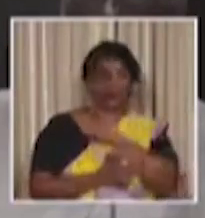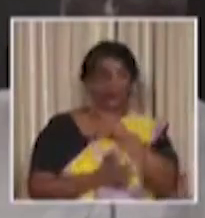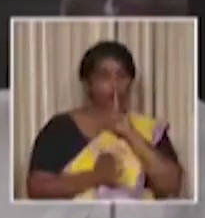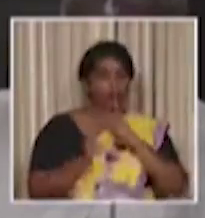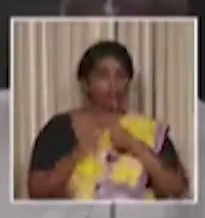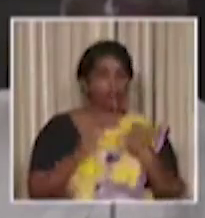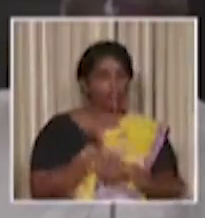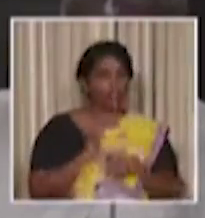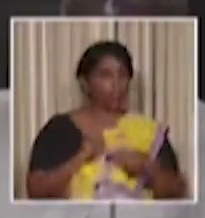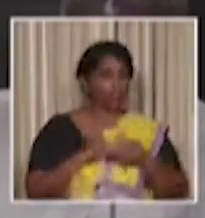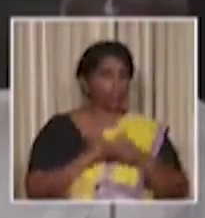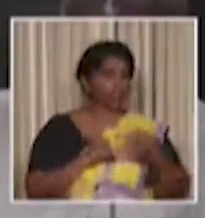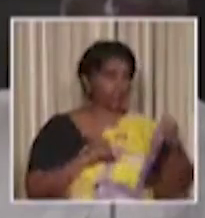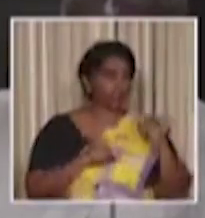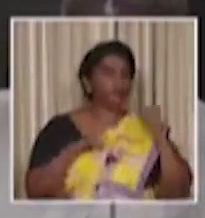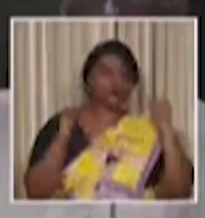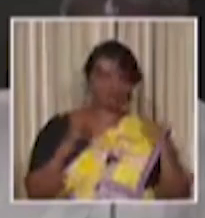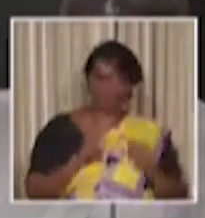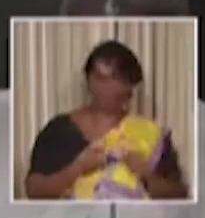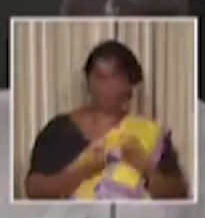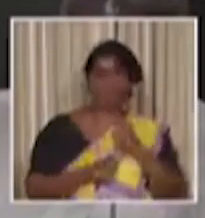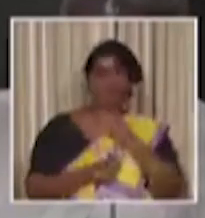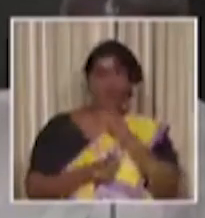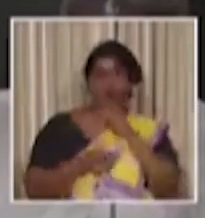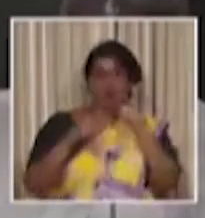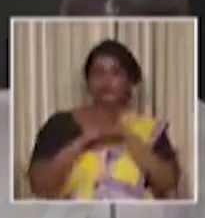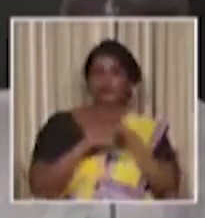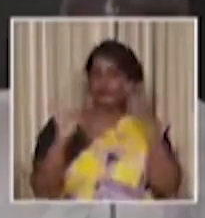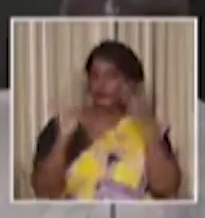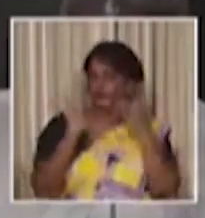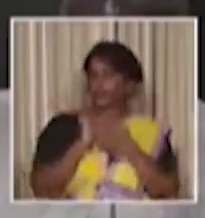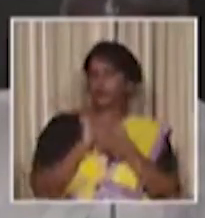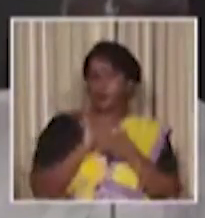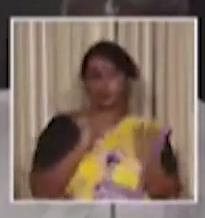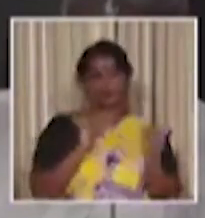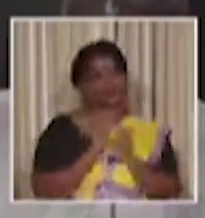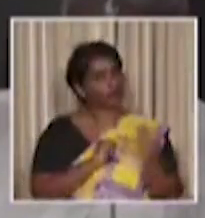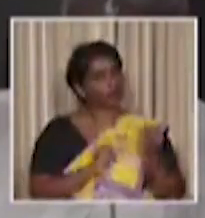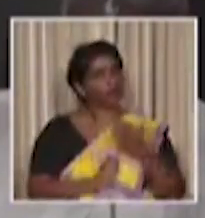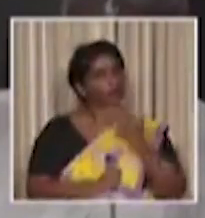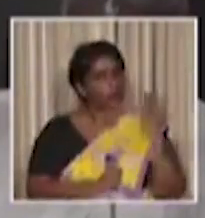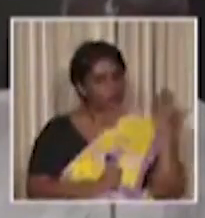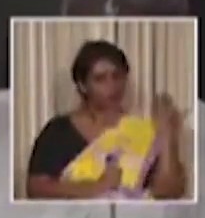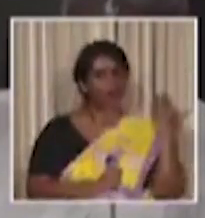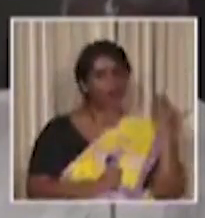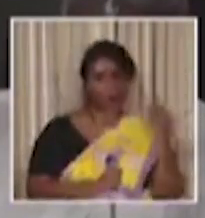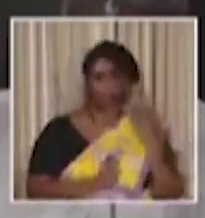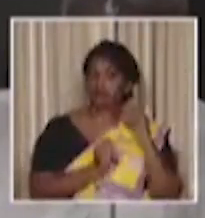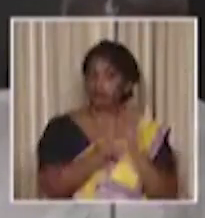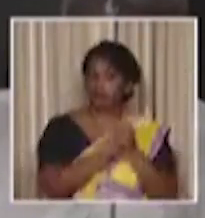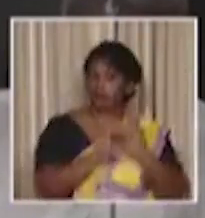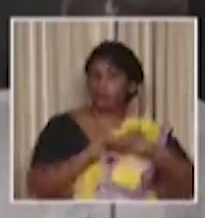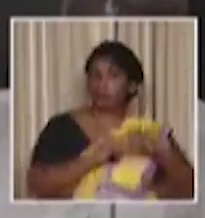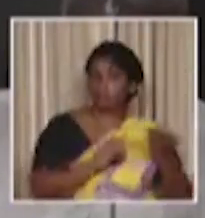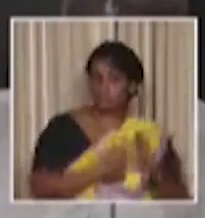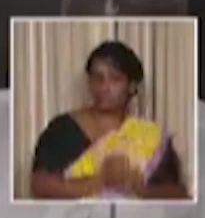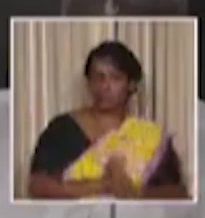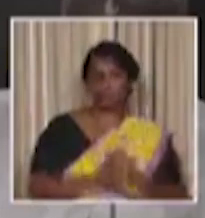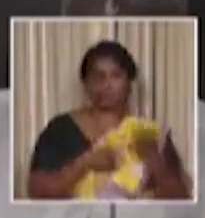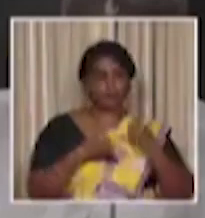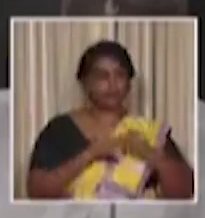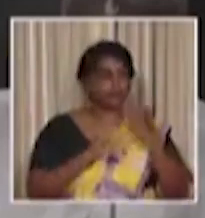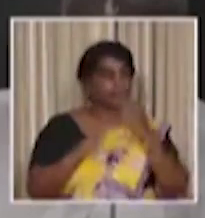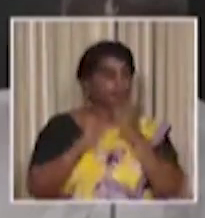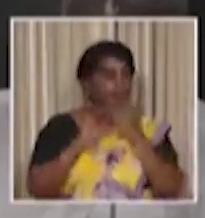පනත ක්‍රියාත්මක වෙනවා අද උසාවිවලදී මේ පිළිබඳව කටයුතු කරගෙන යන්න පුළුවන්කමක් තියෙනවා සංශෝධනයෙන් පස්සේ ඊළඟට